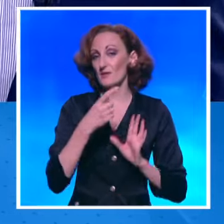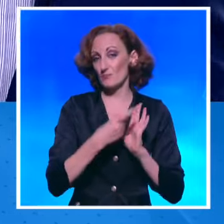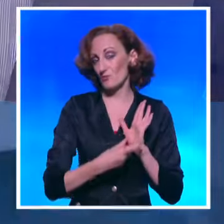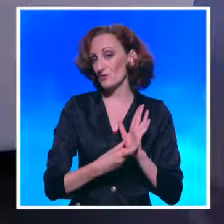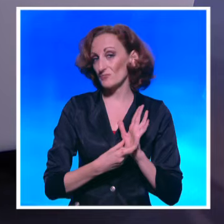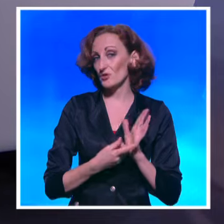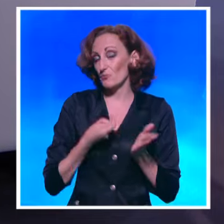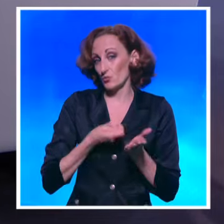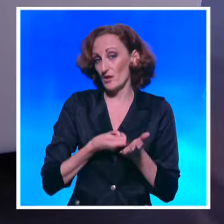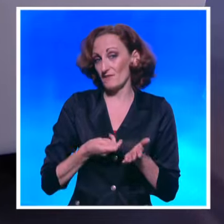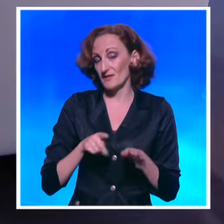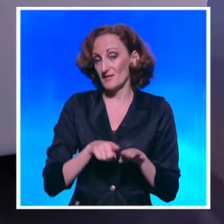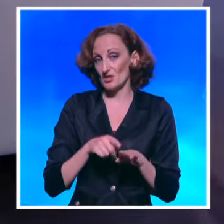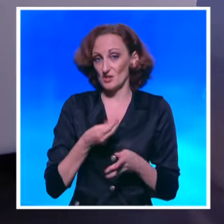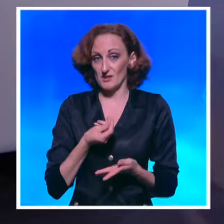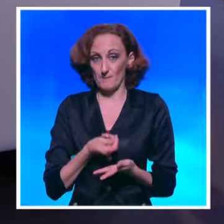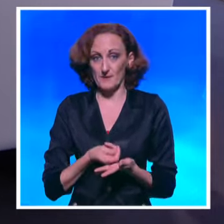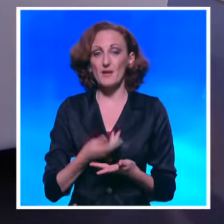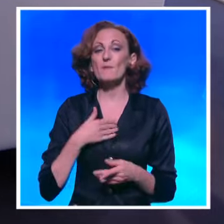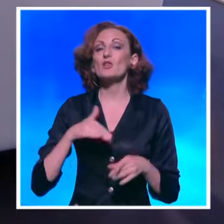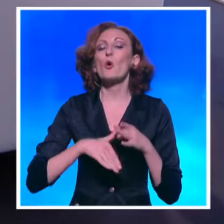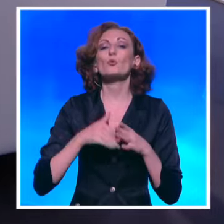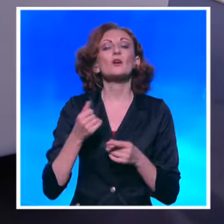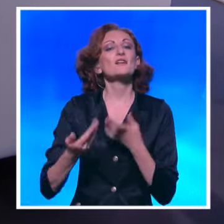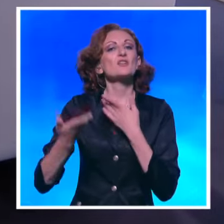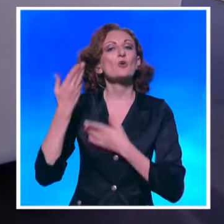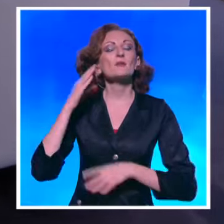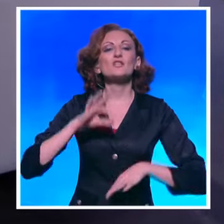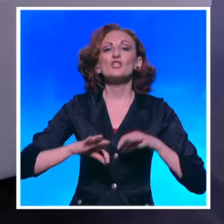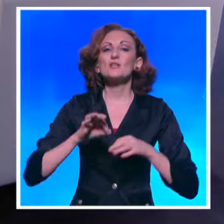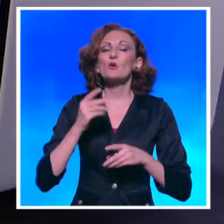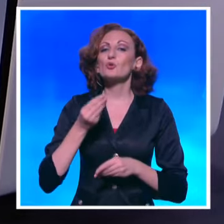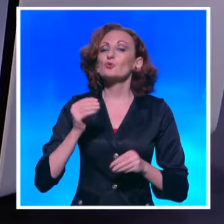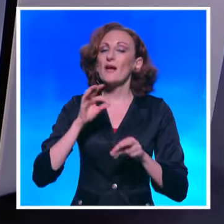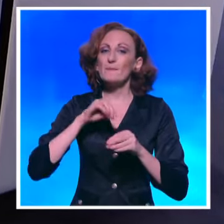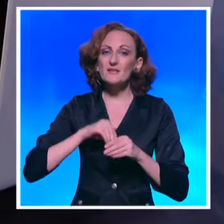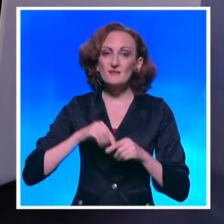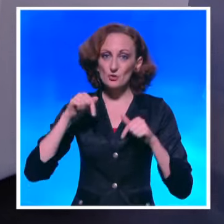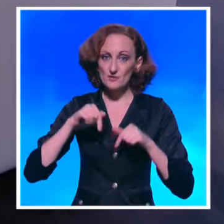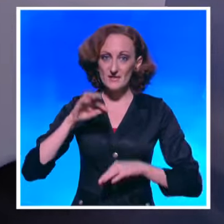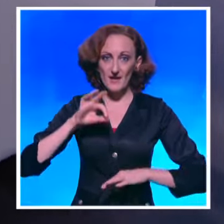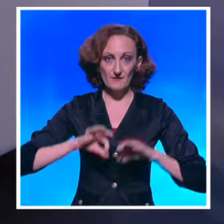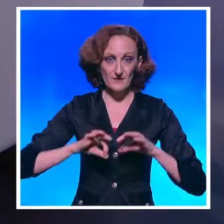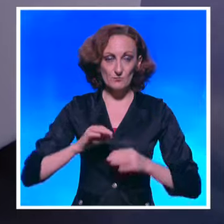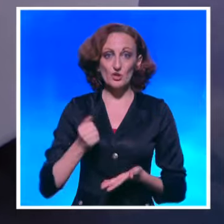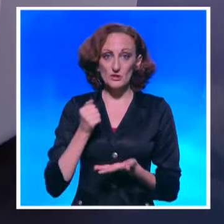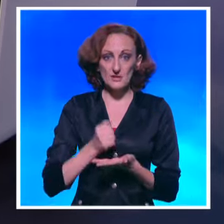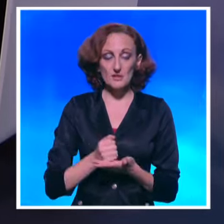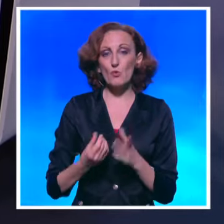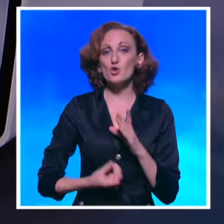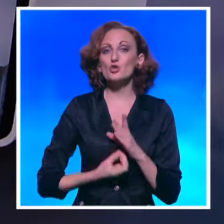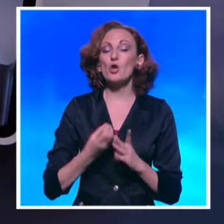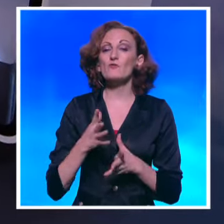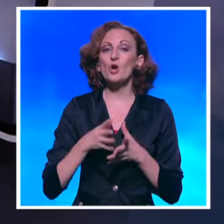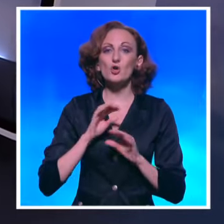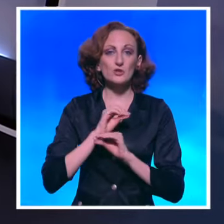ли много отказали се от предходните избори, които няма да се включат сега в тези избори и да се наложи нови хора да бъдат